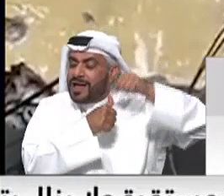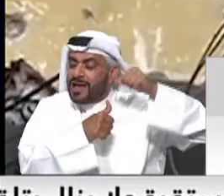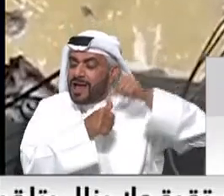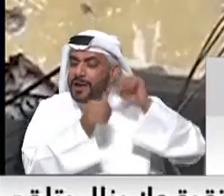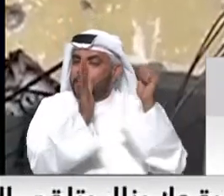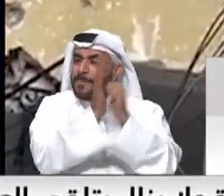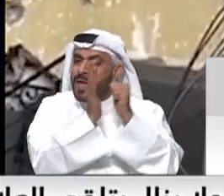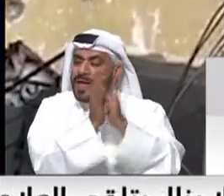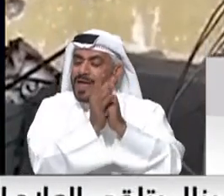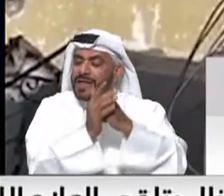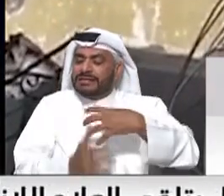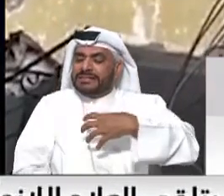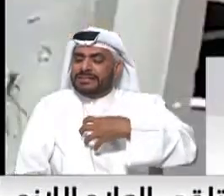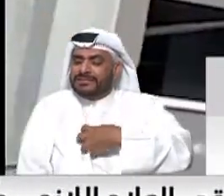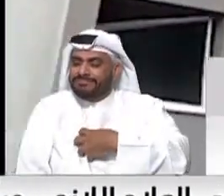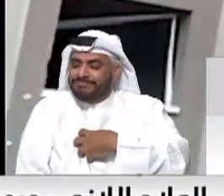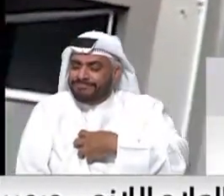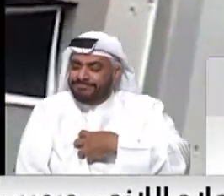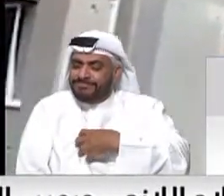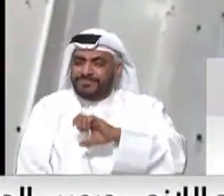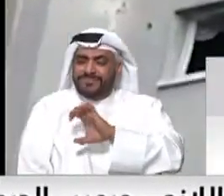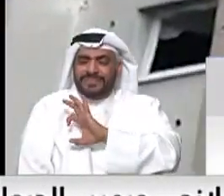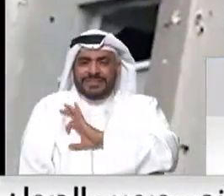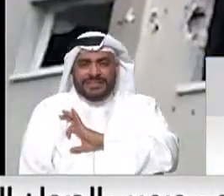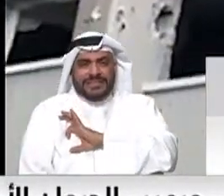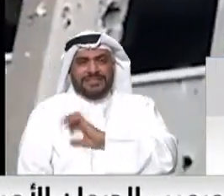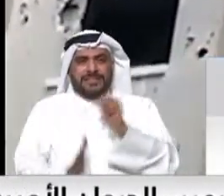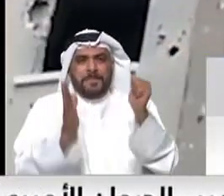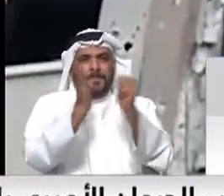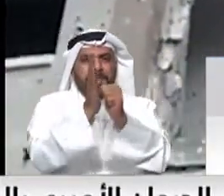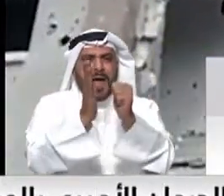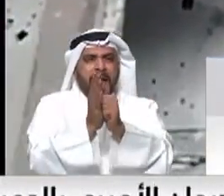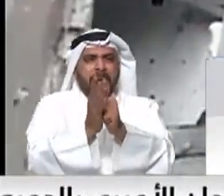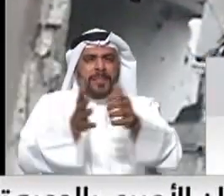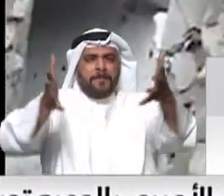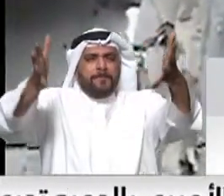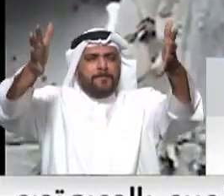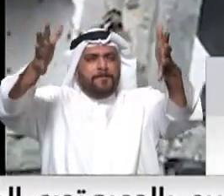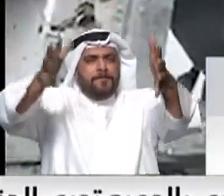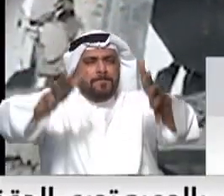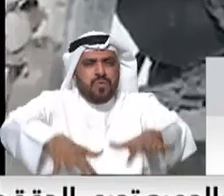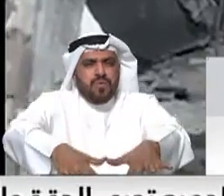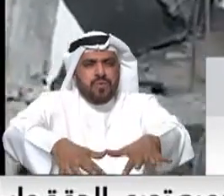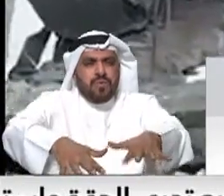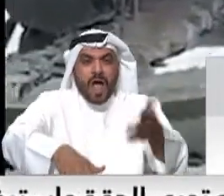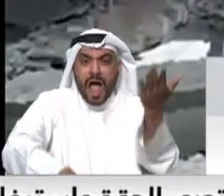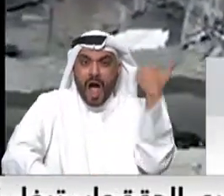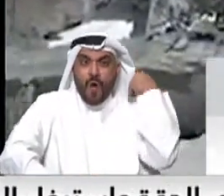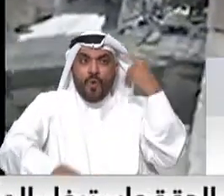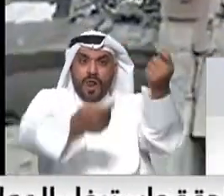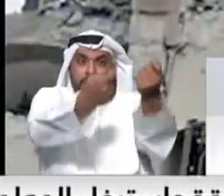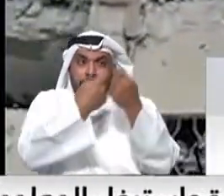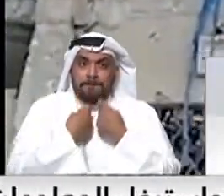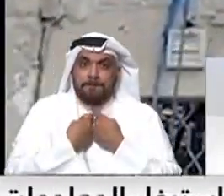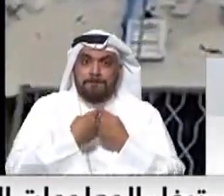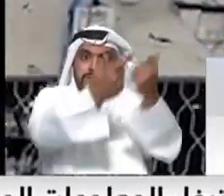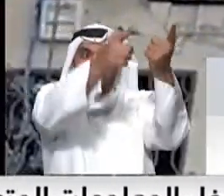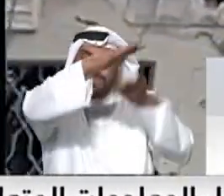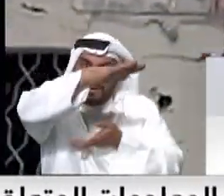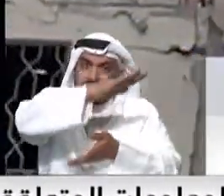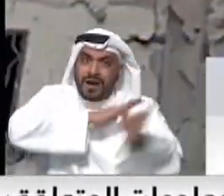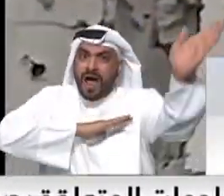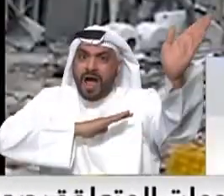وجعا لتفقد بيوت باتت ركاما. خرجوا متفقدين محصين الأضرار